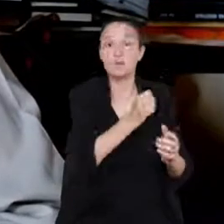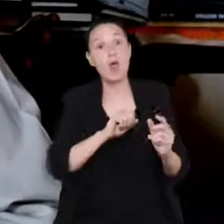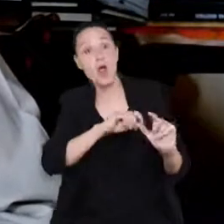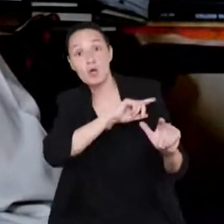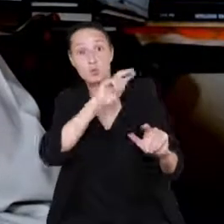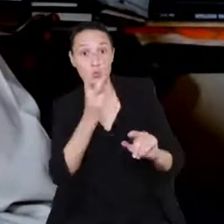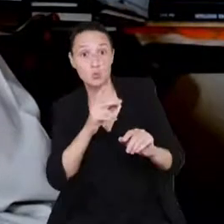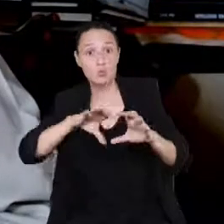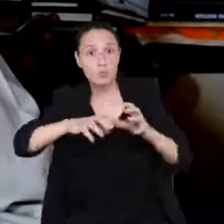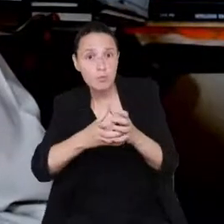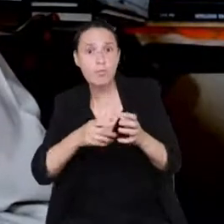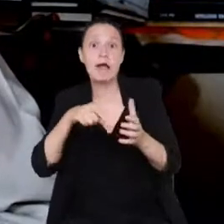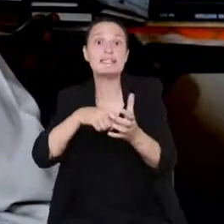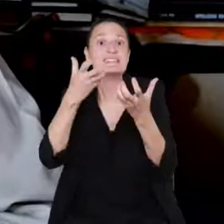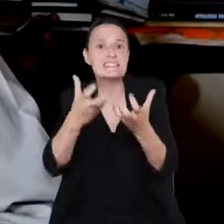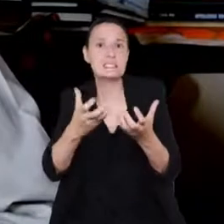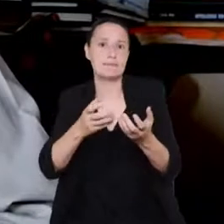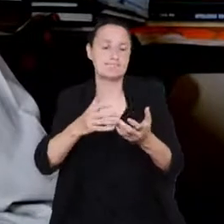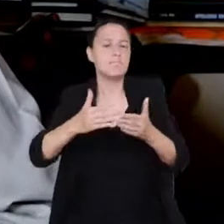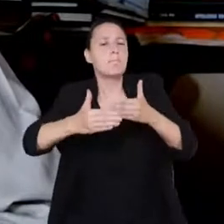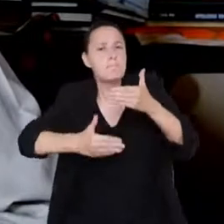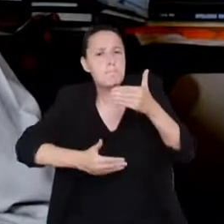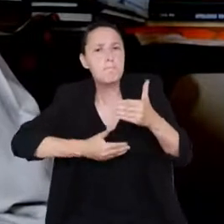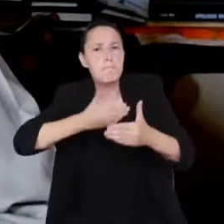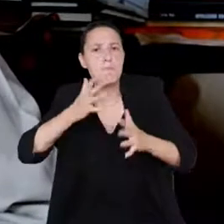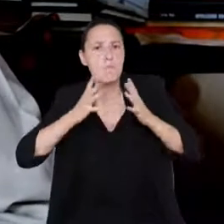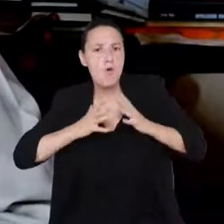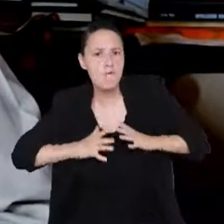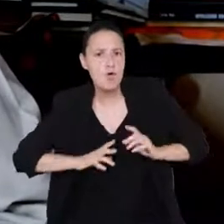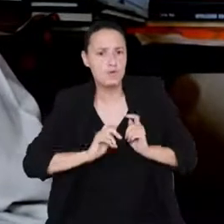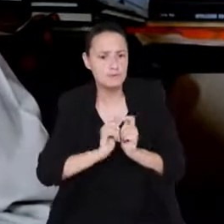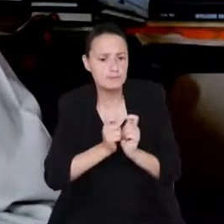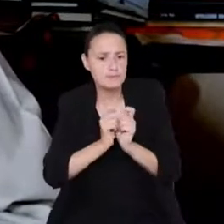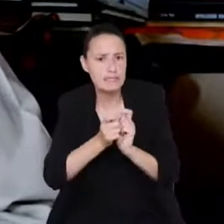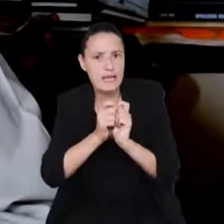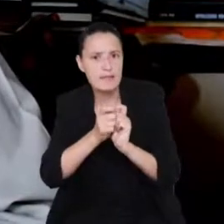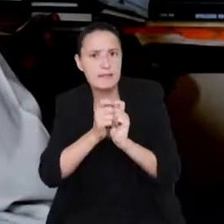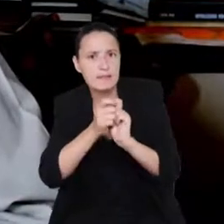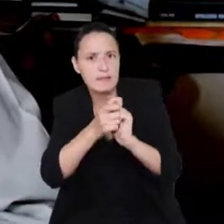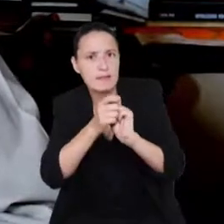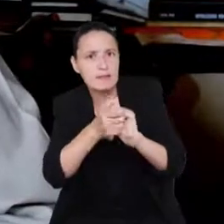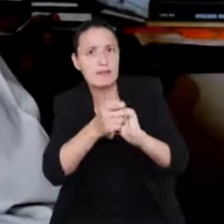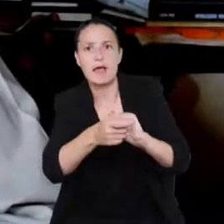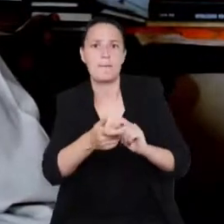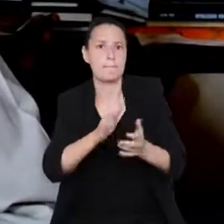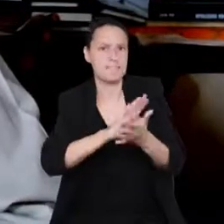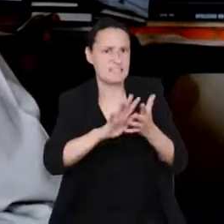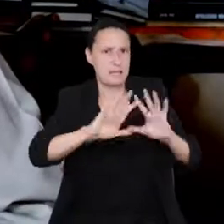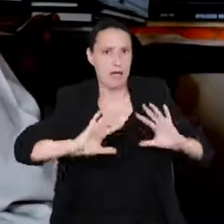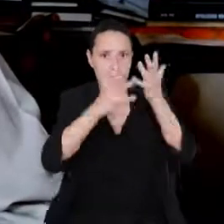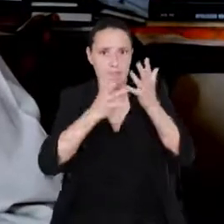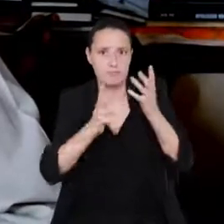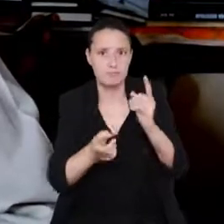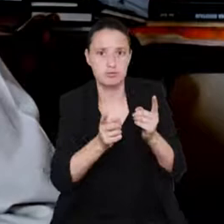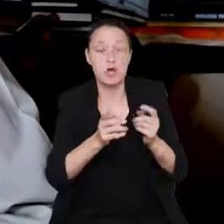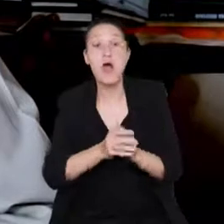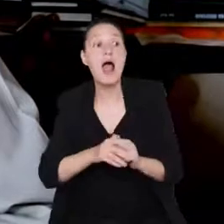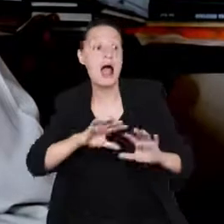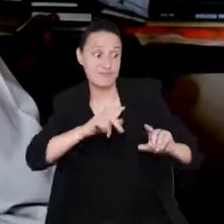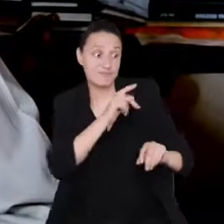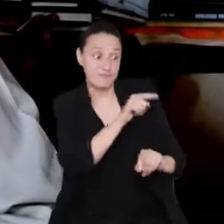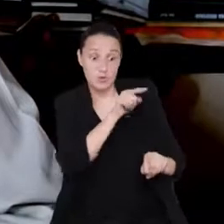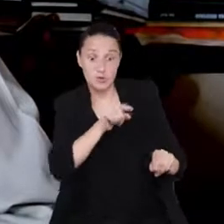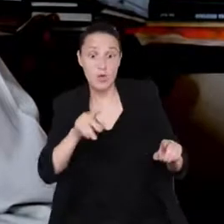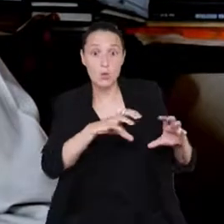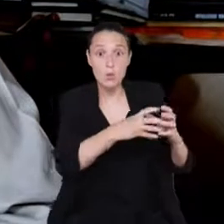opowiadają się za przemianami ewolucyjnymi, stopniowymi. Wszyscy natomiast zmierzają